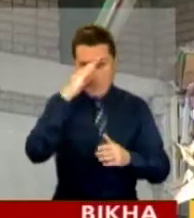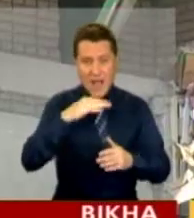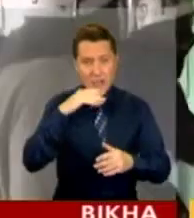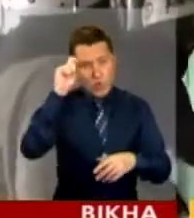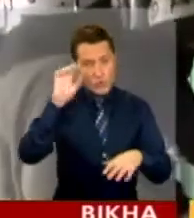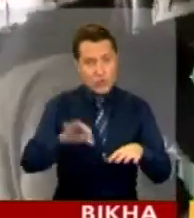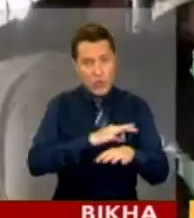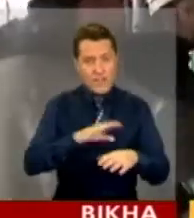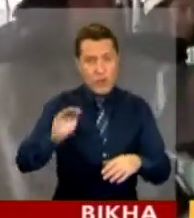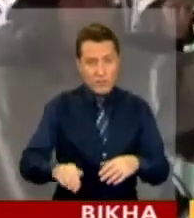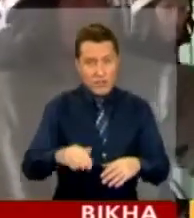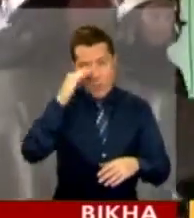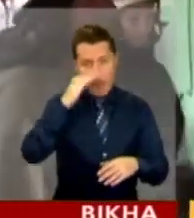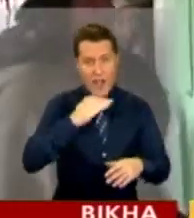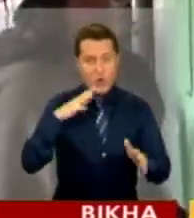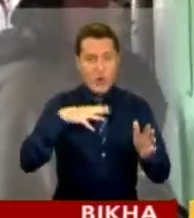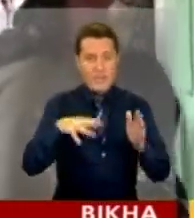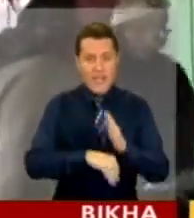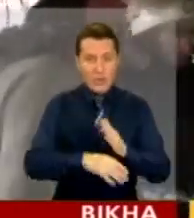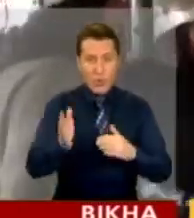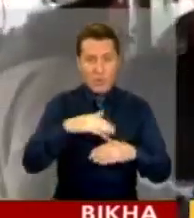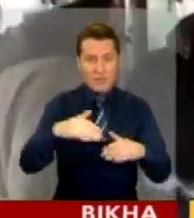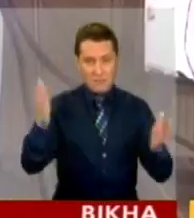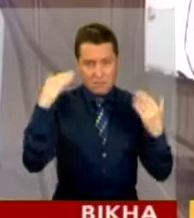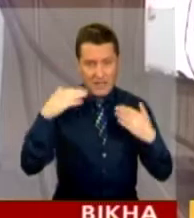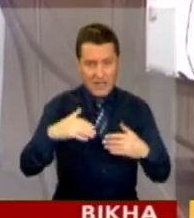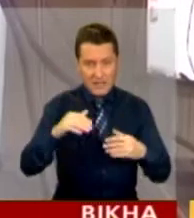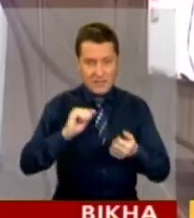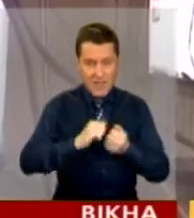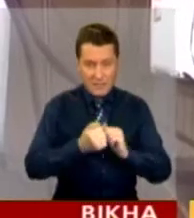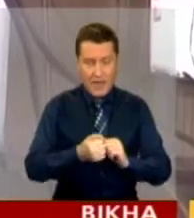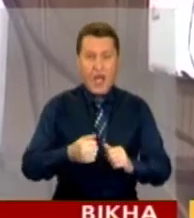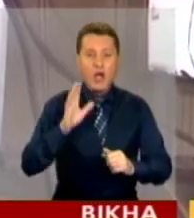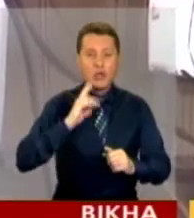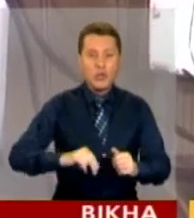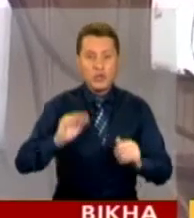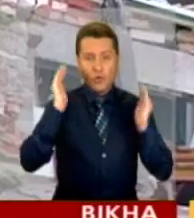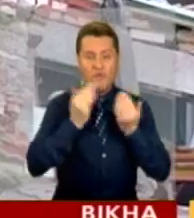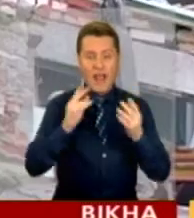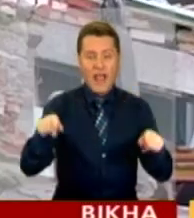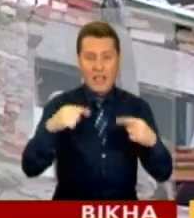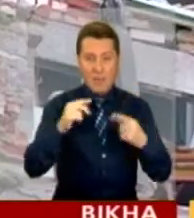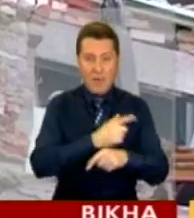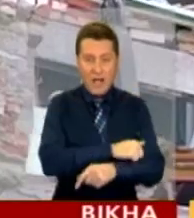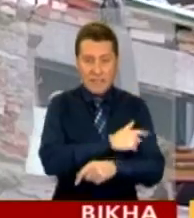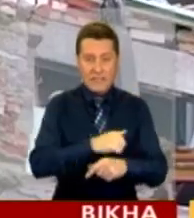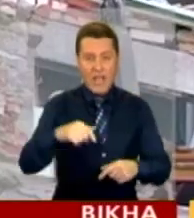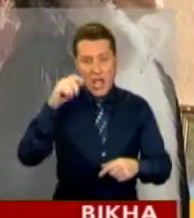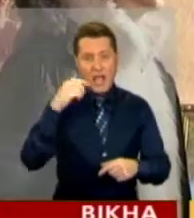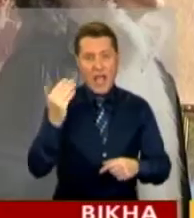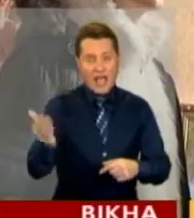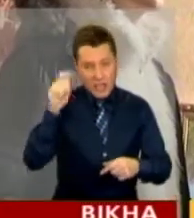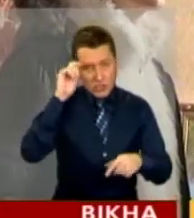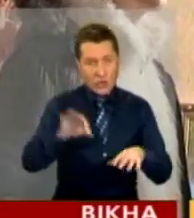чоловіком та дитиною. Батько загинув під плитами. Донечку доправили в реанімацію, її з чоловіком до травматології. І ось вони